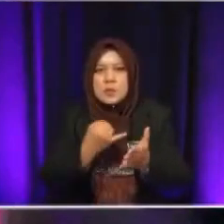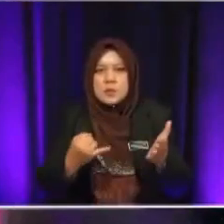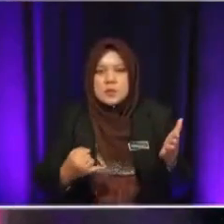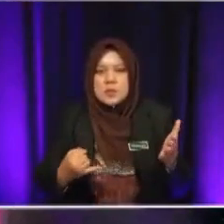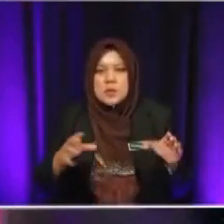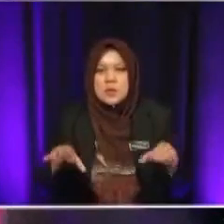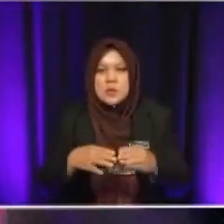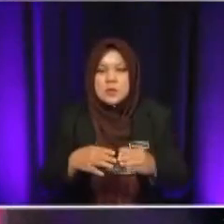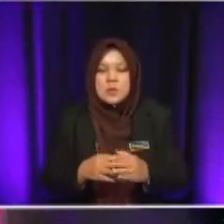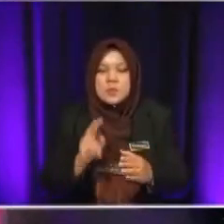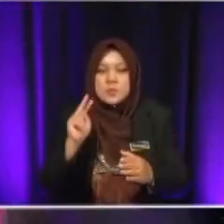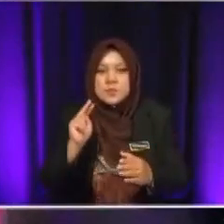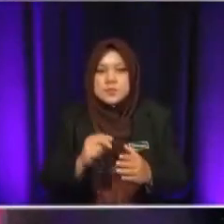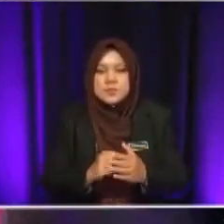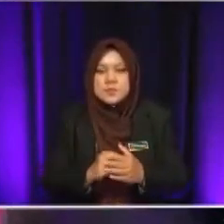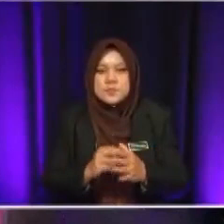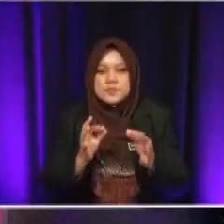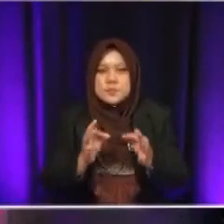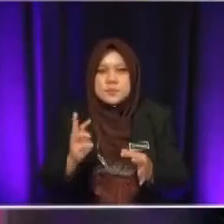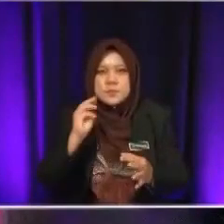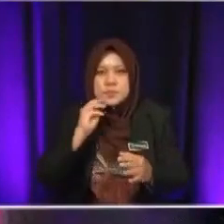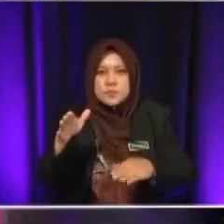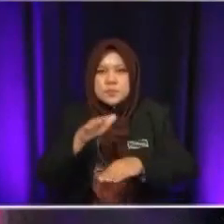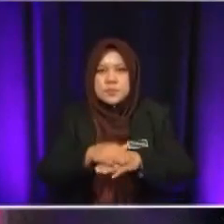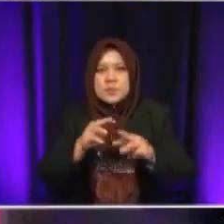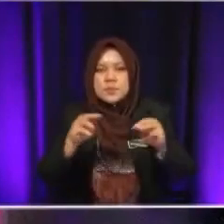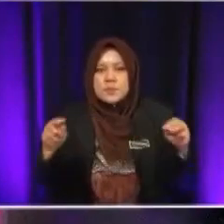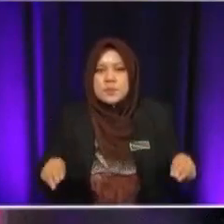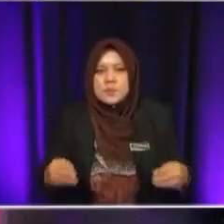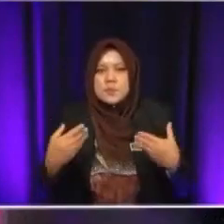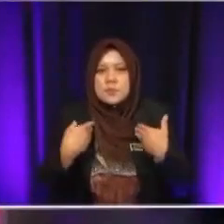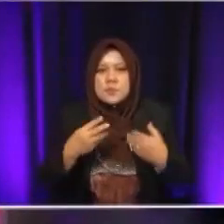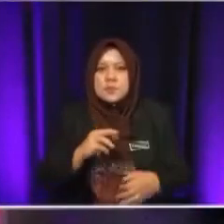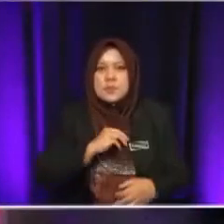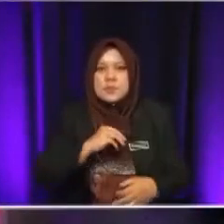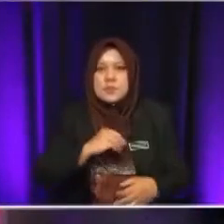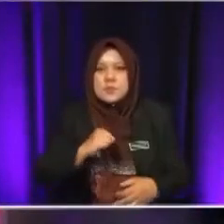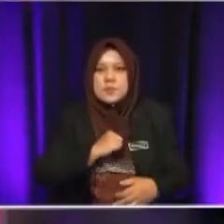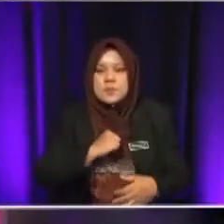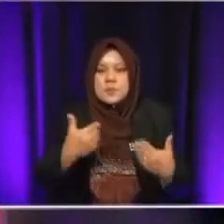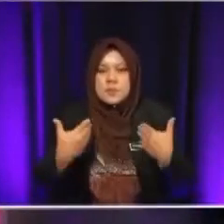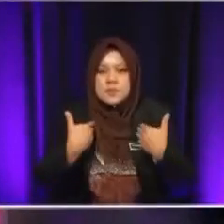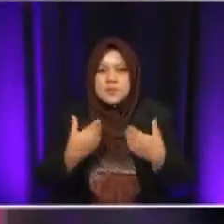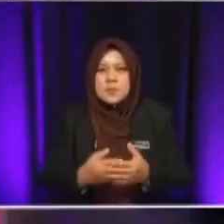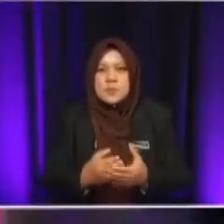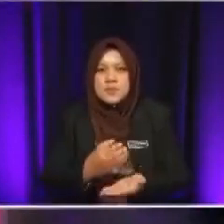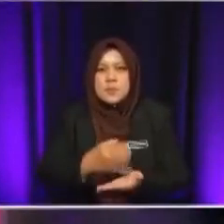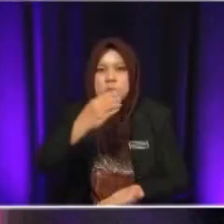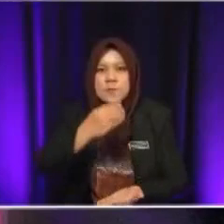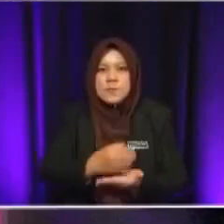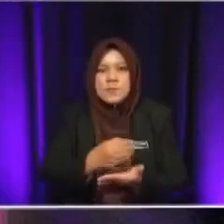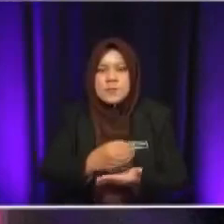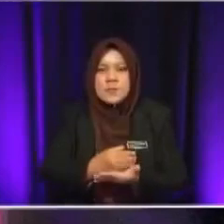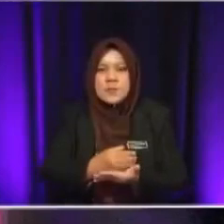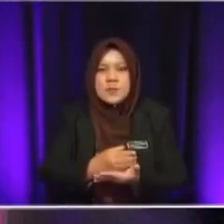kita akan buat sekejap lagi. Okey, kalau Mira boleh lihat kat atas meja kita ni, masing-masing kita dah ada seorang satu ni. Betul. Botol. Okey, so botol ni, okey,